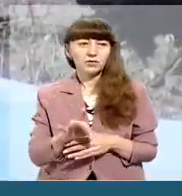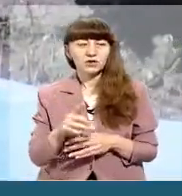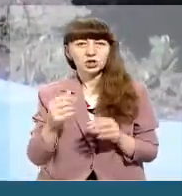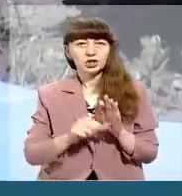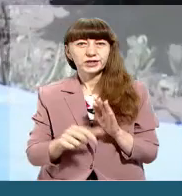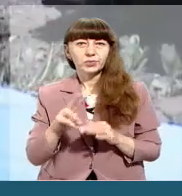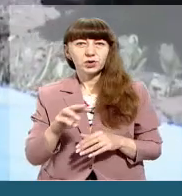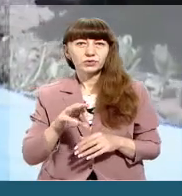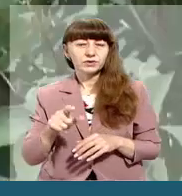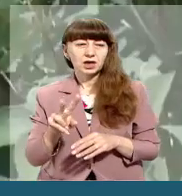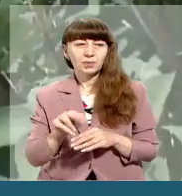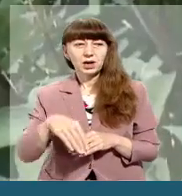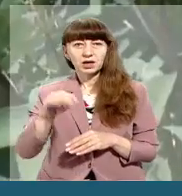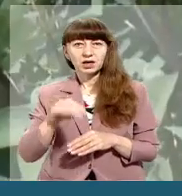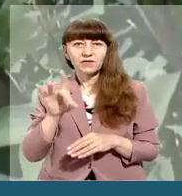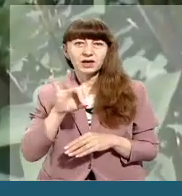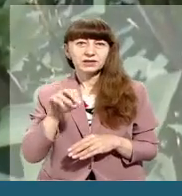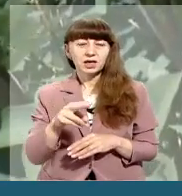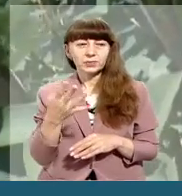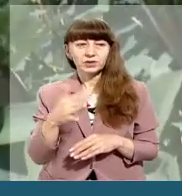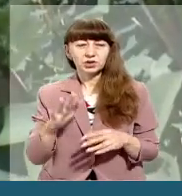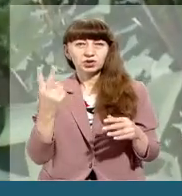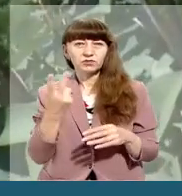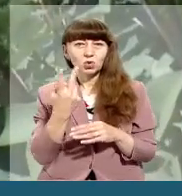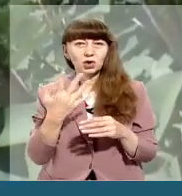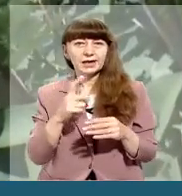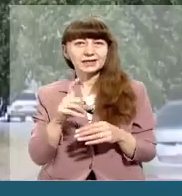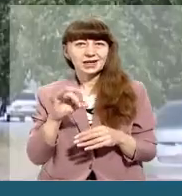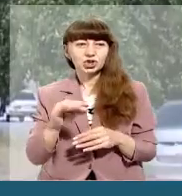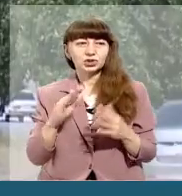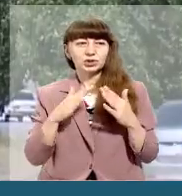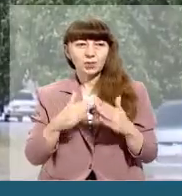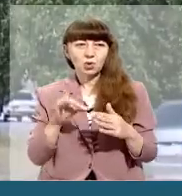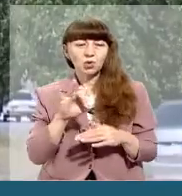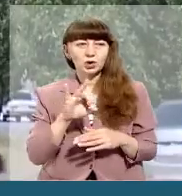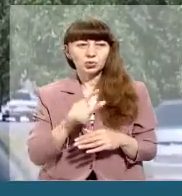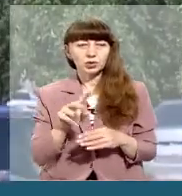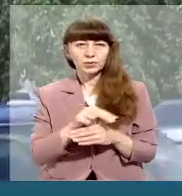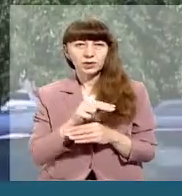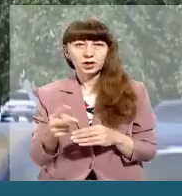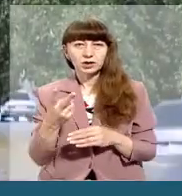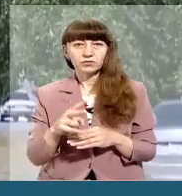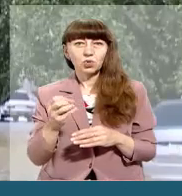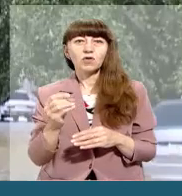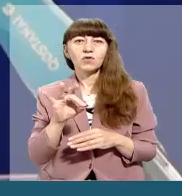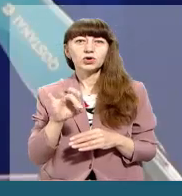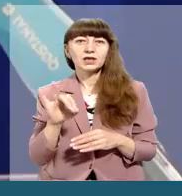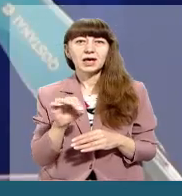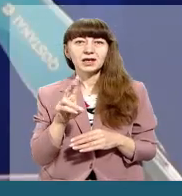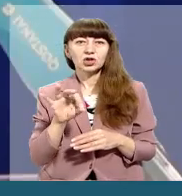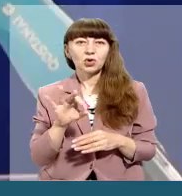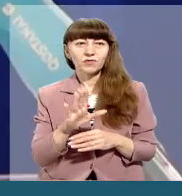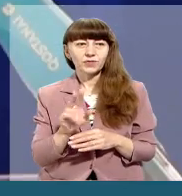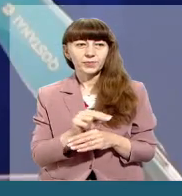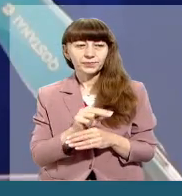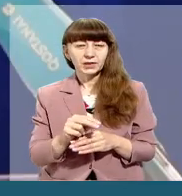Также произведена покраска фасадов 5 двухэтажных домов в селе Ауликоль. Сейчас ведется работа по реконструкции двух фонтанов. В 2023